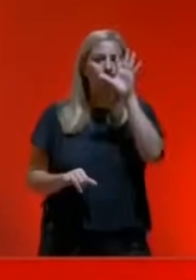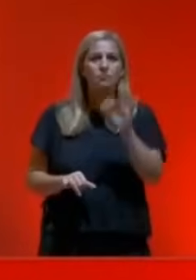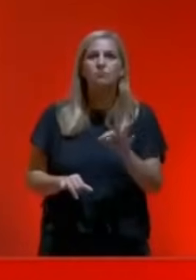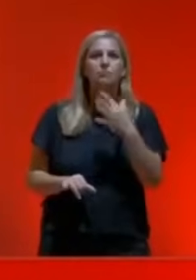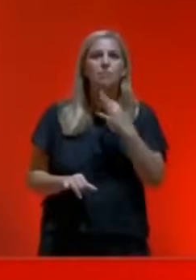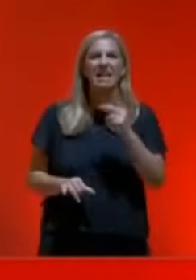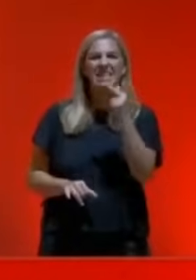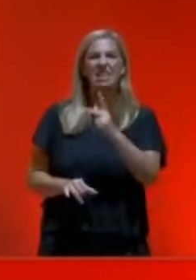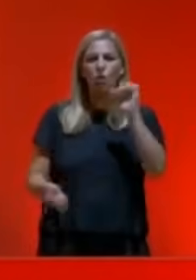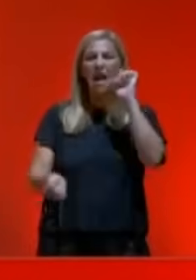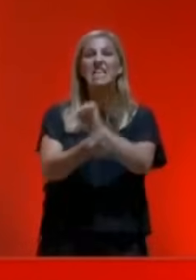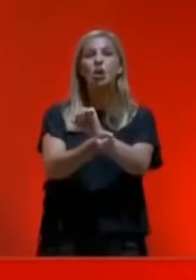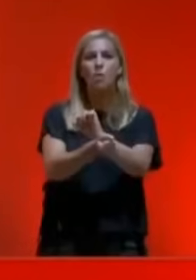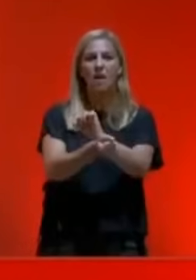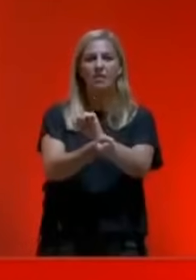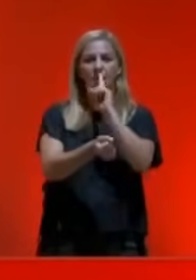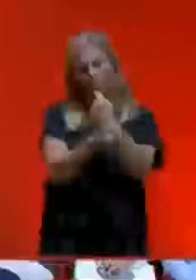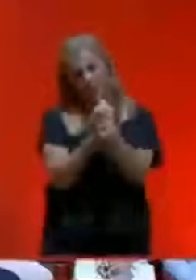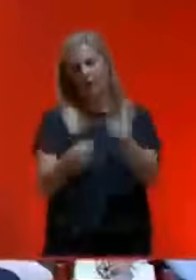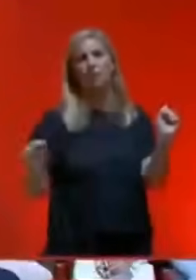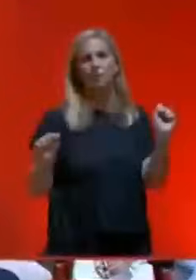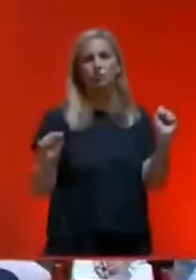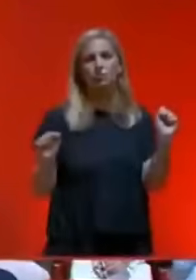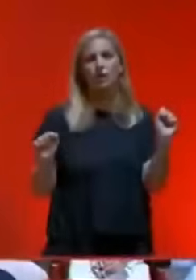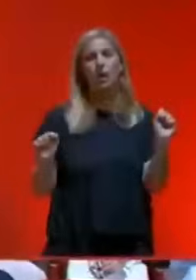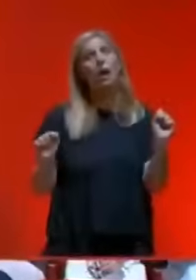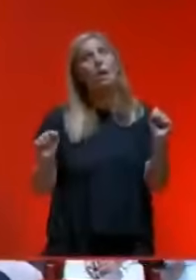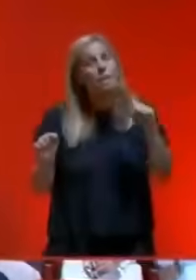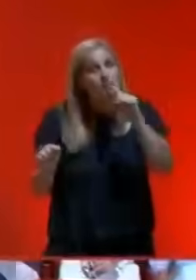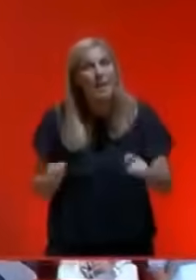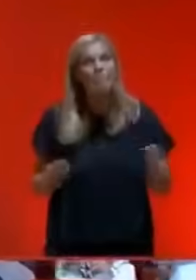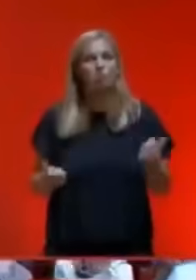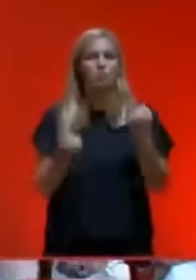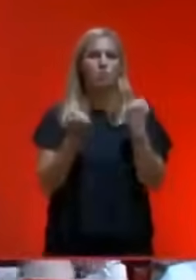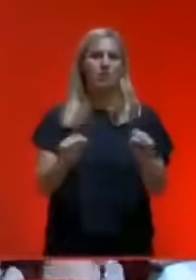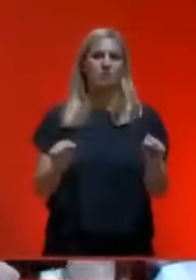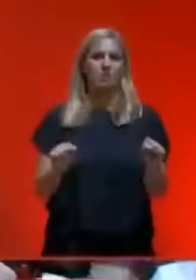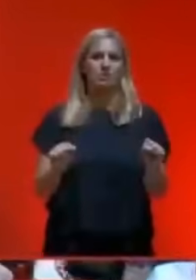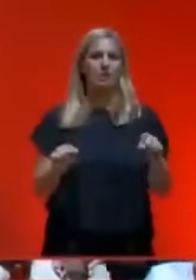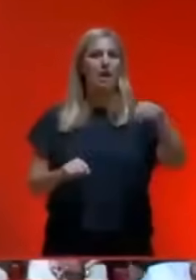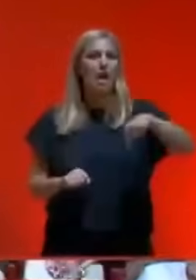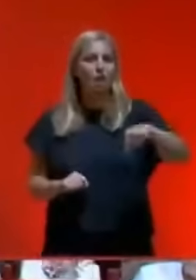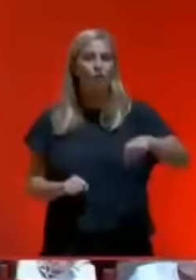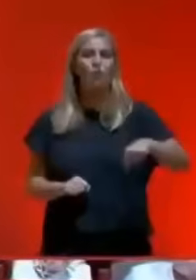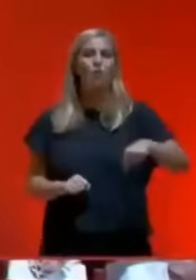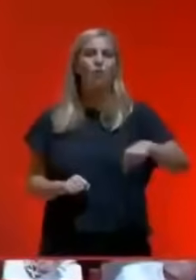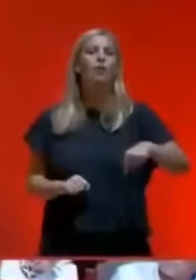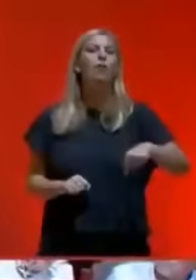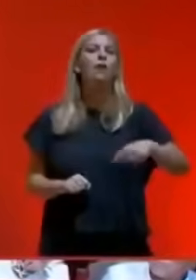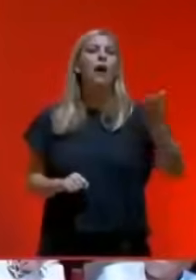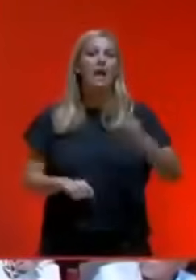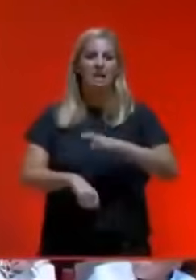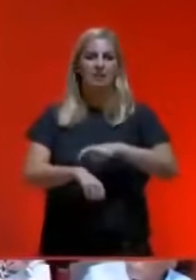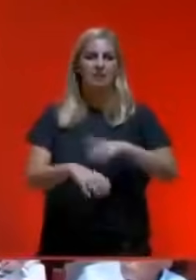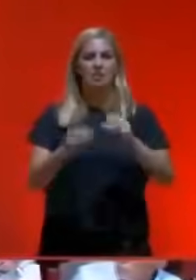πρέπει να σπάσουν. Κάπως πρέπει να σπάσουν. Και εδώ, συντρόφισσες και σύντροφοι, έρχεται η στιγμή της